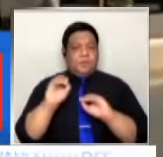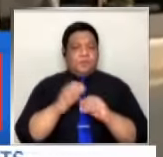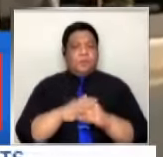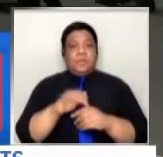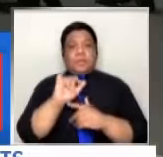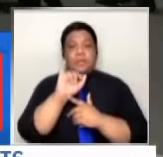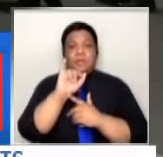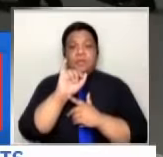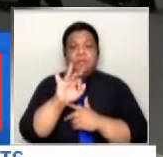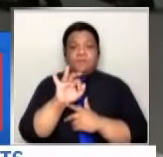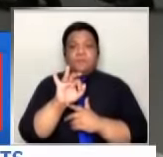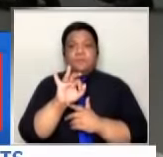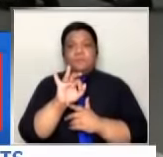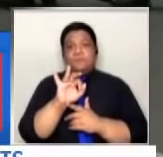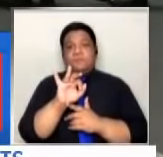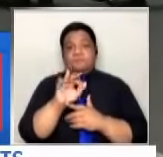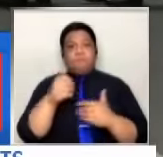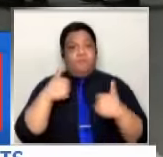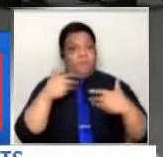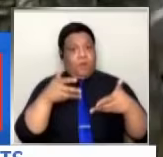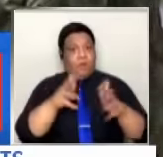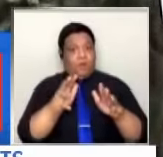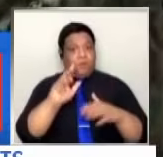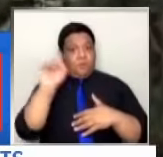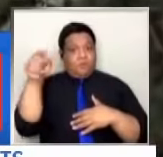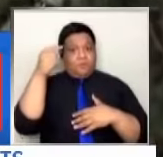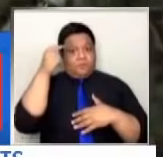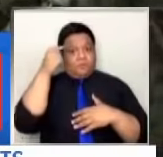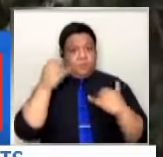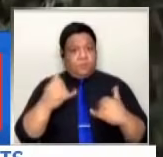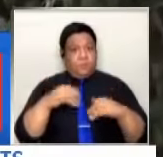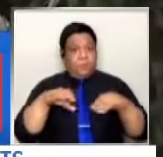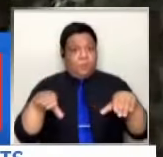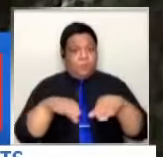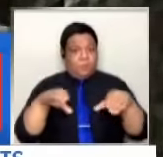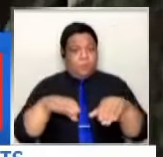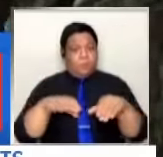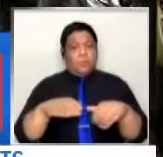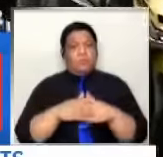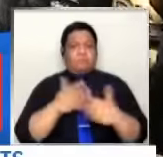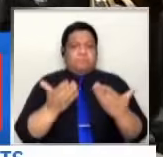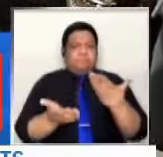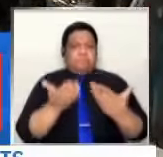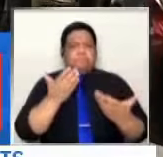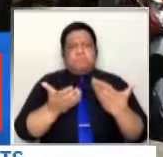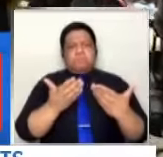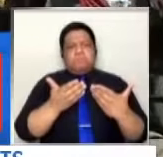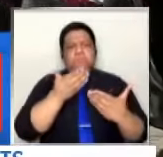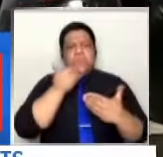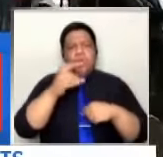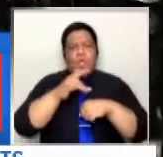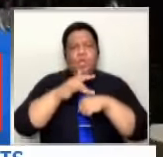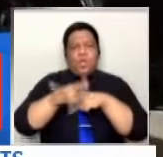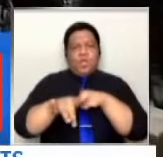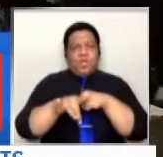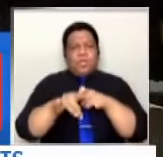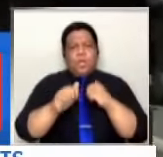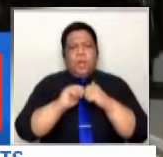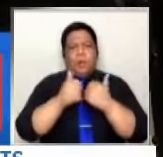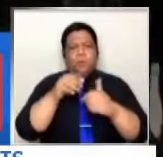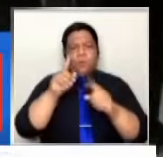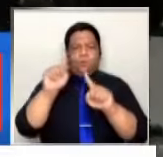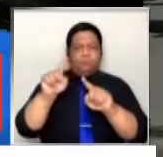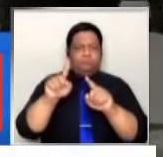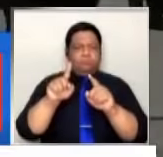sadyang pinintulutan ng ating gobyerno na magtrabaho, siguro maaaring agahan na lang po nila yung kanilang pagpasok. Kung di man